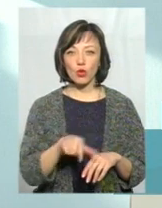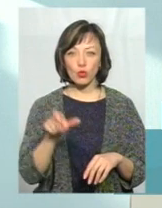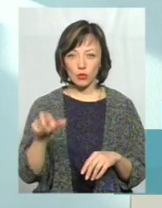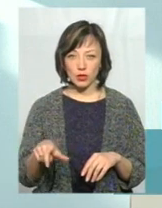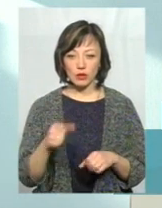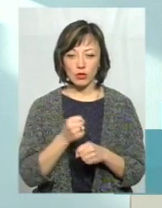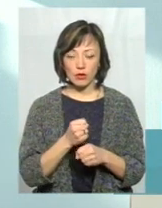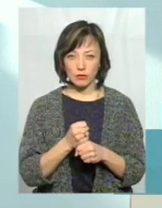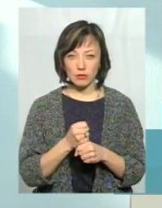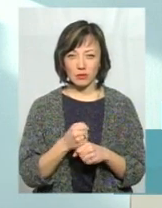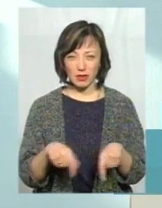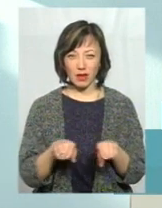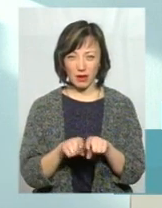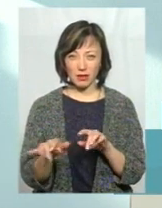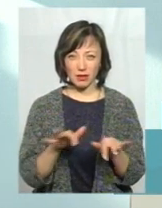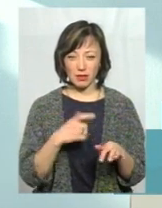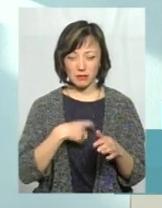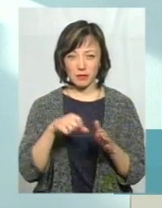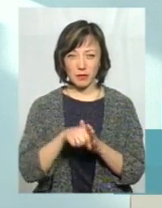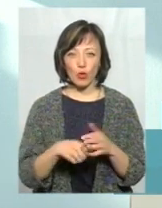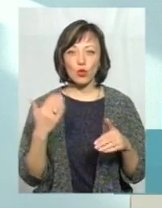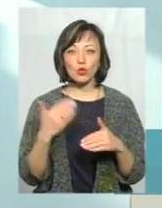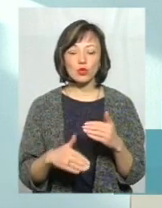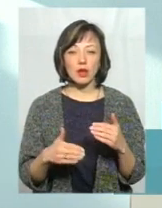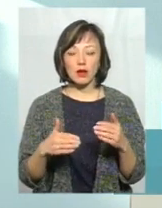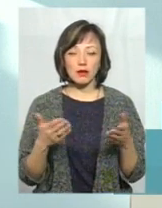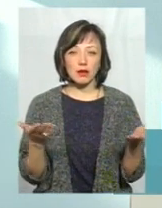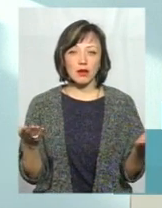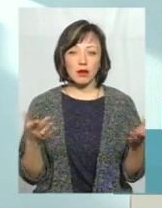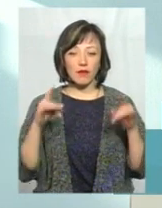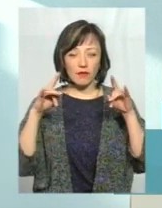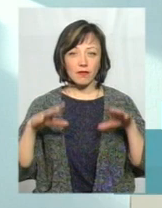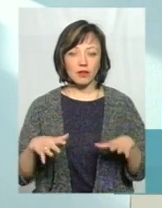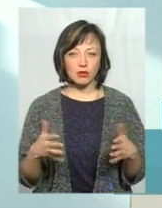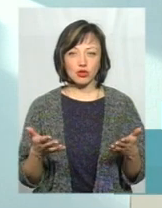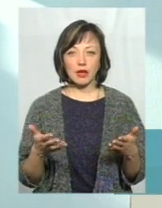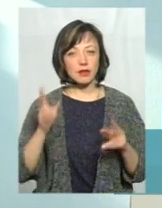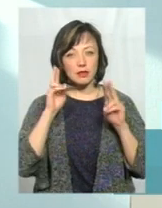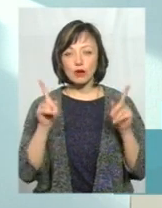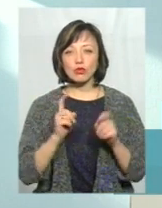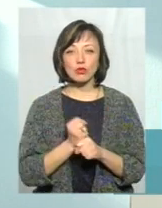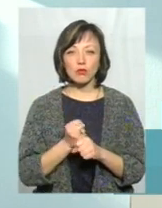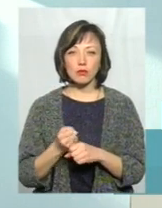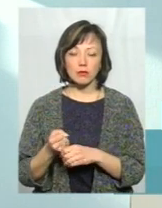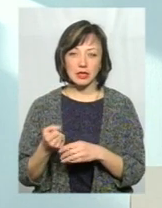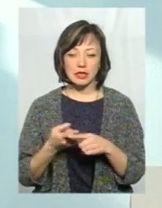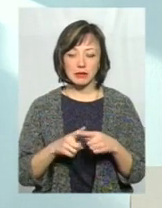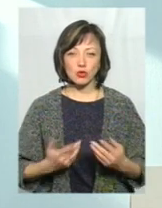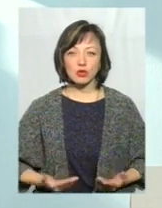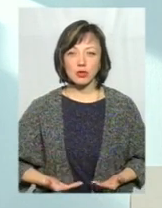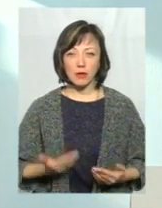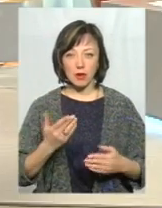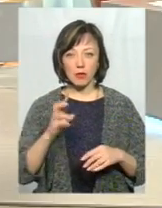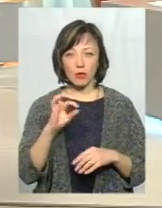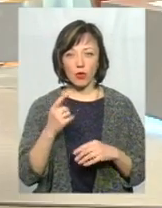на скоєння суїциду, вони вже в відчаї. Вони не знають, що робити з тим життям, яке їм